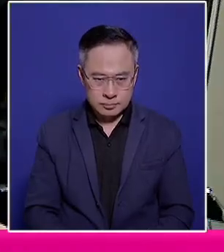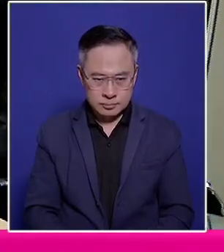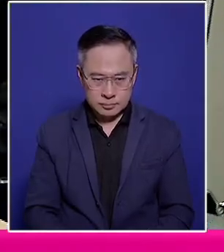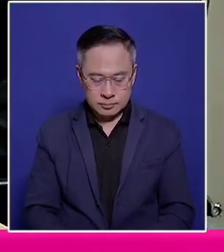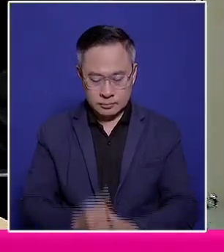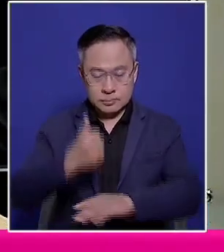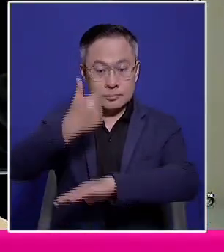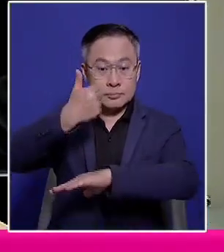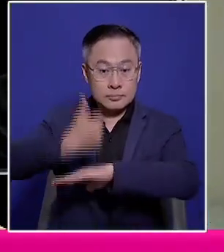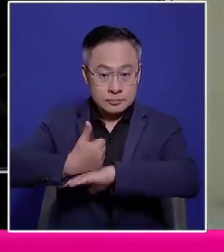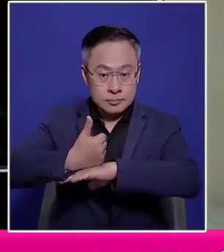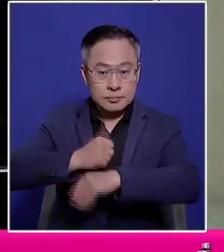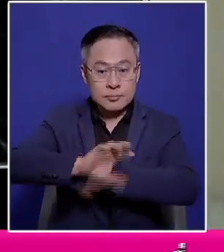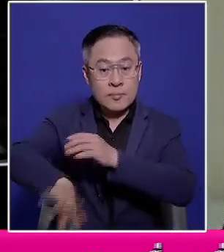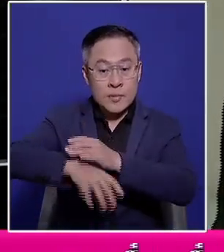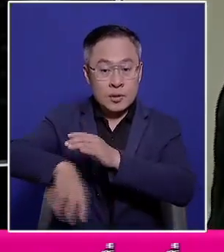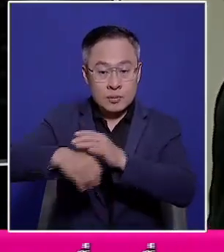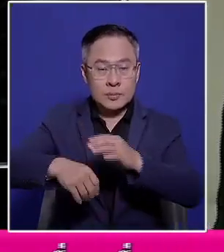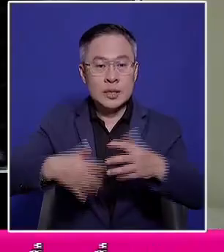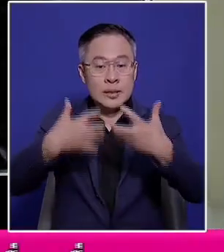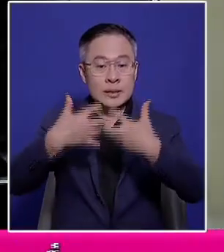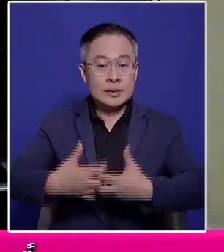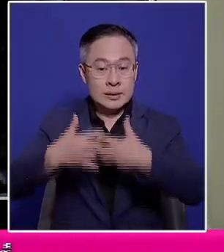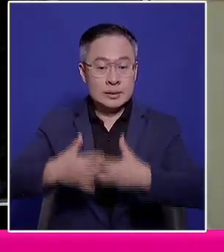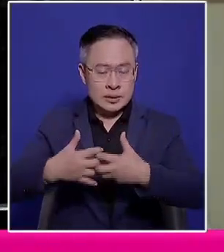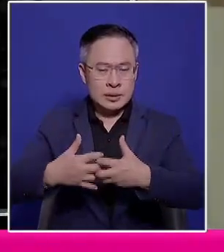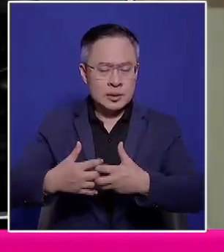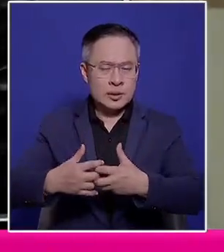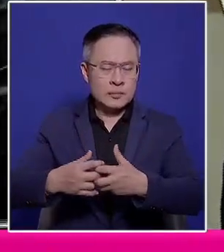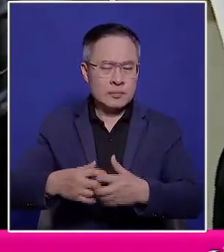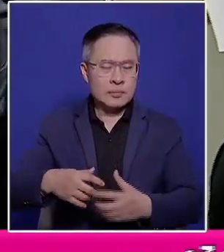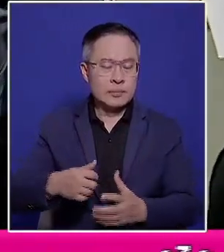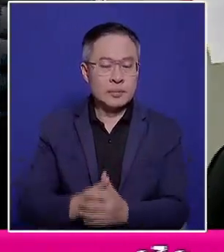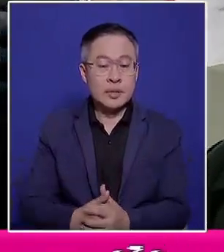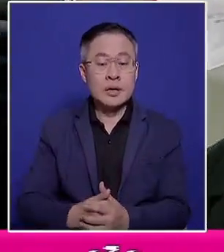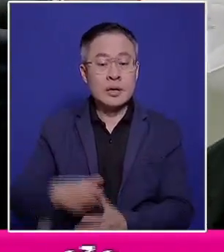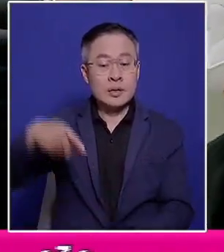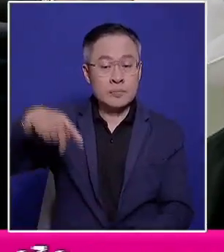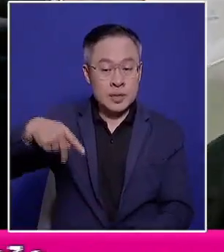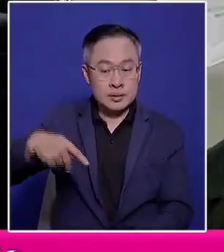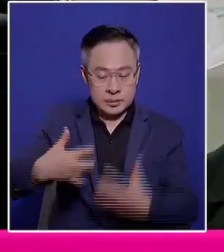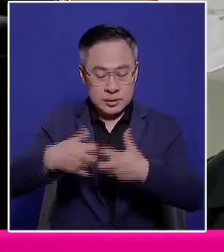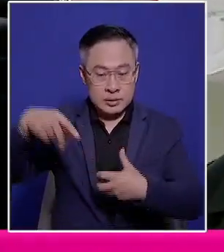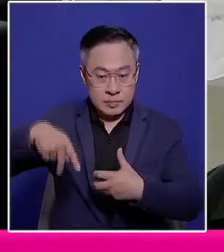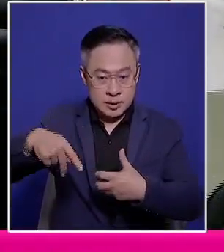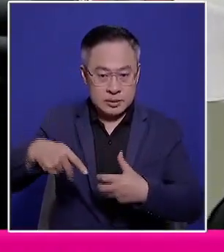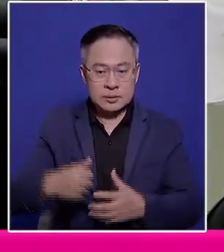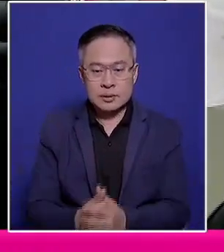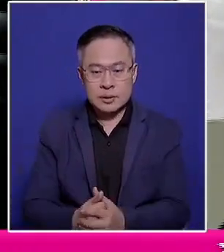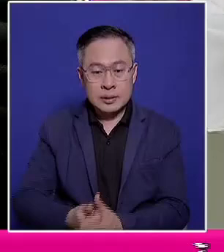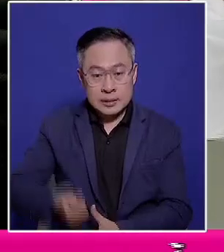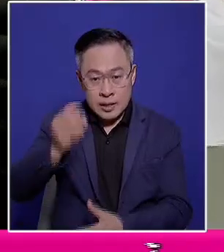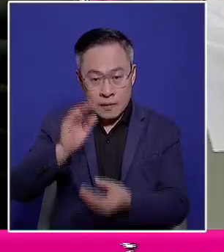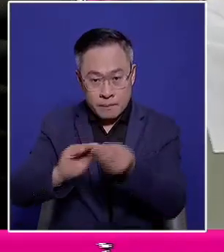ประธานกรรมการสุ่มจับลูกบอลลูกที่4ใช้กับเครื่องออกรางวัลหลักพัน